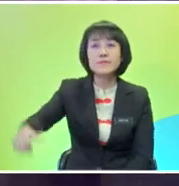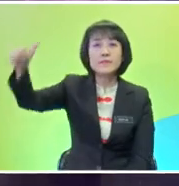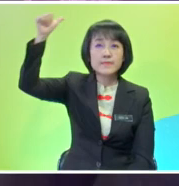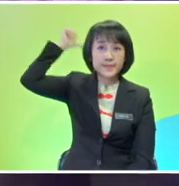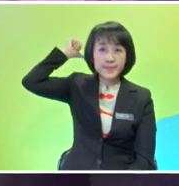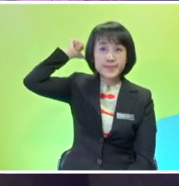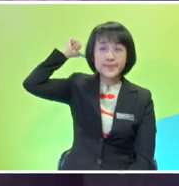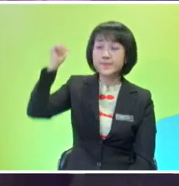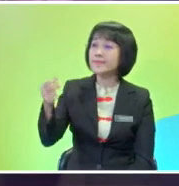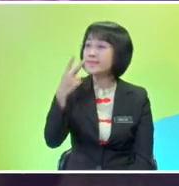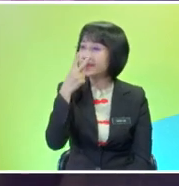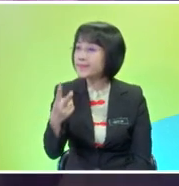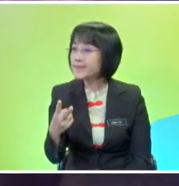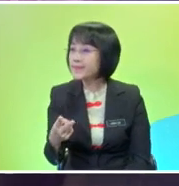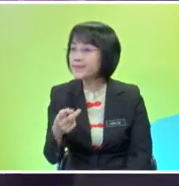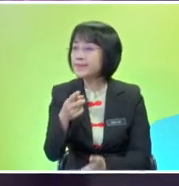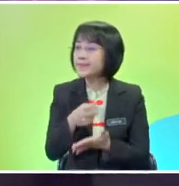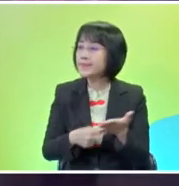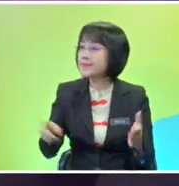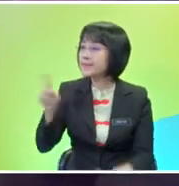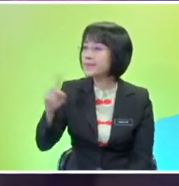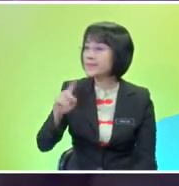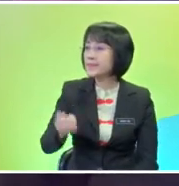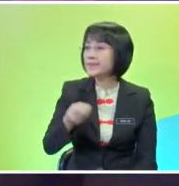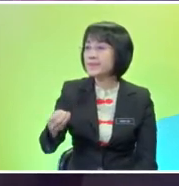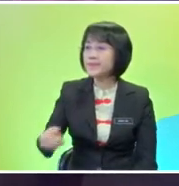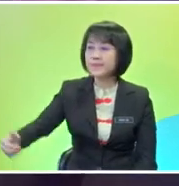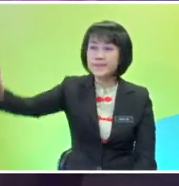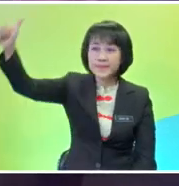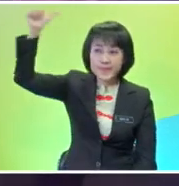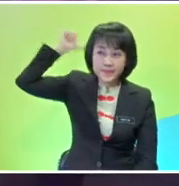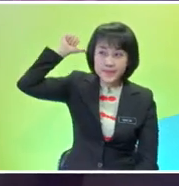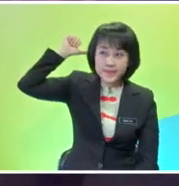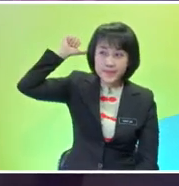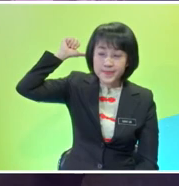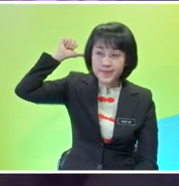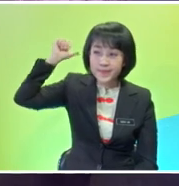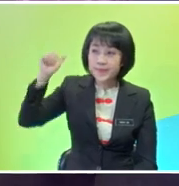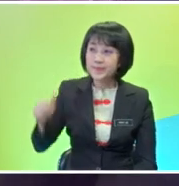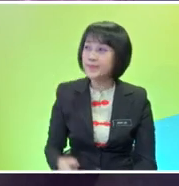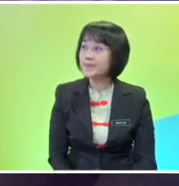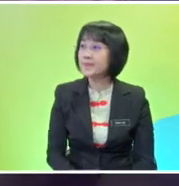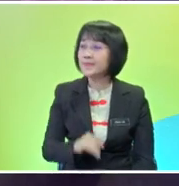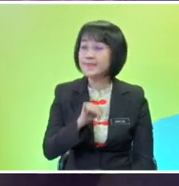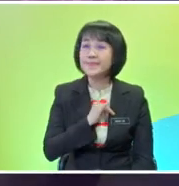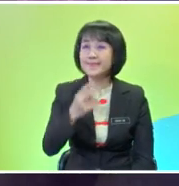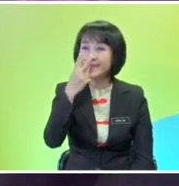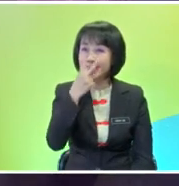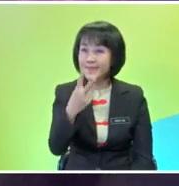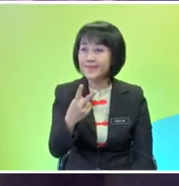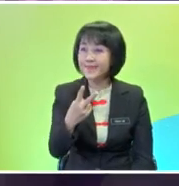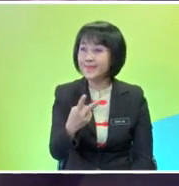ya belakang Cuba kita tengok mana objek yang berada di belakang belakang saya nampak